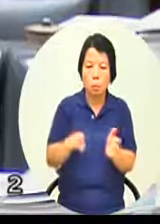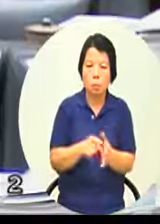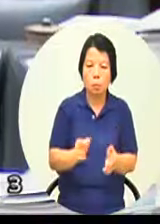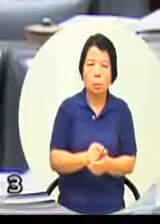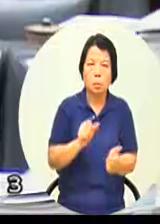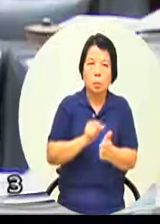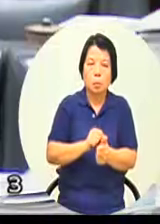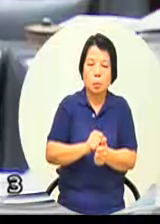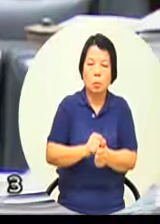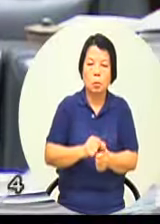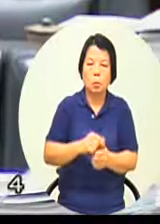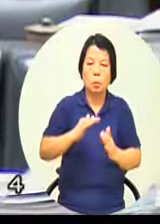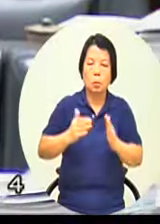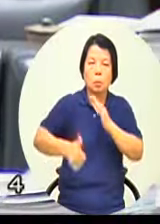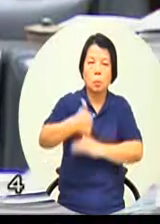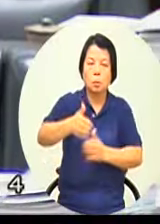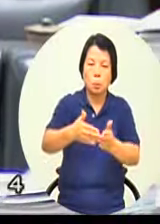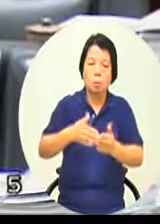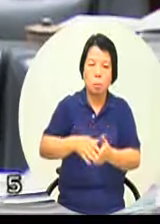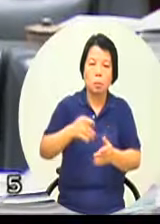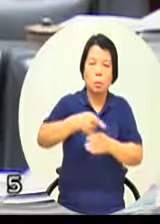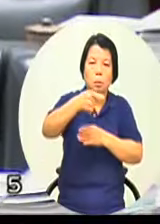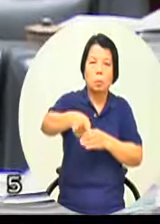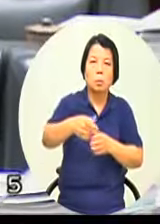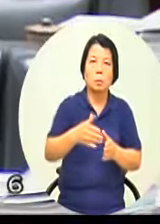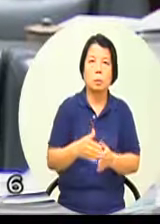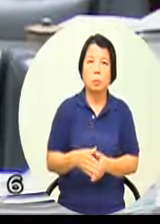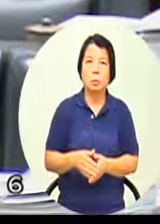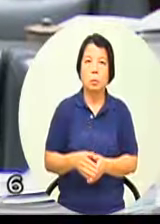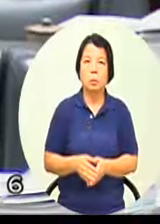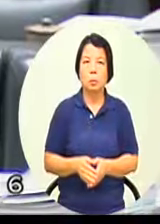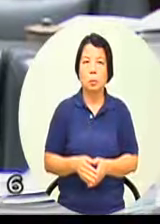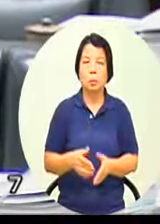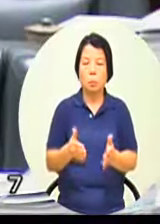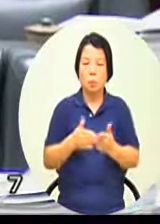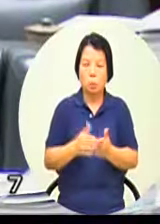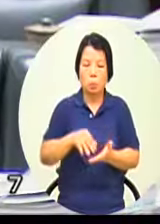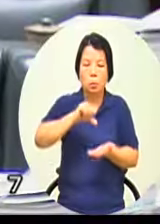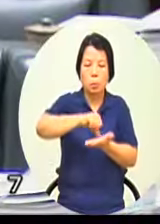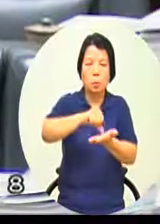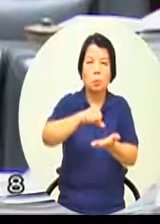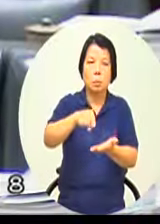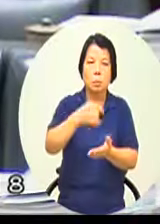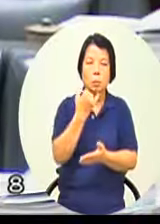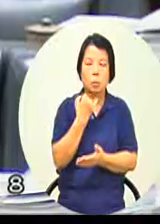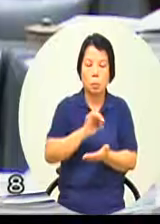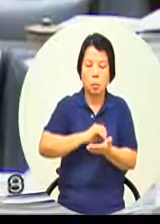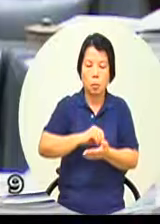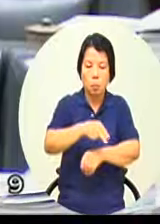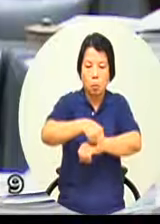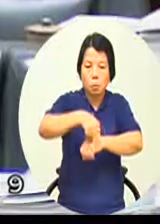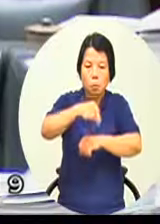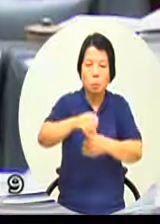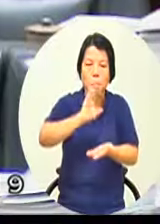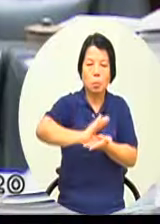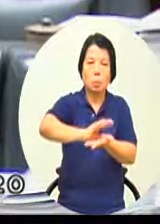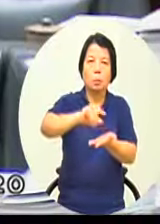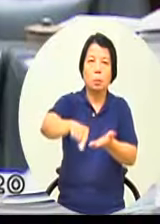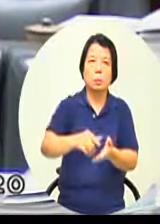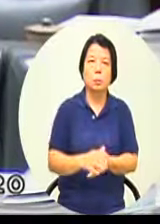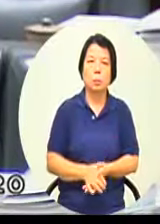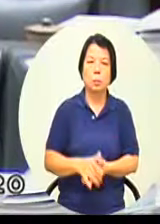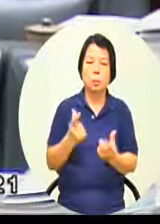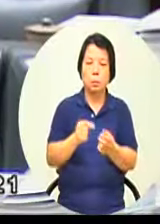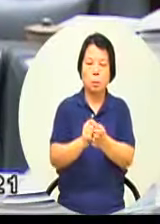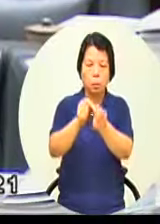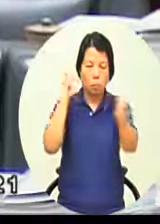湾讲过，讲啊，往远以前还够一块像就是种树的地方，那边可以规划停车场。可是那个地方真的